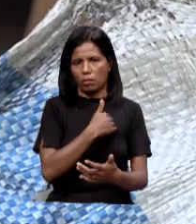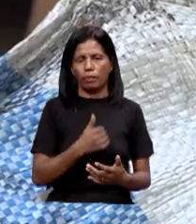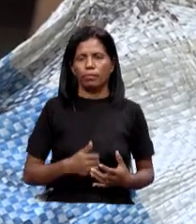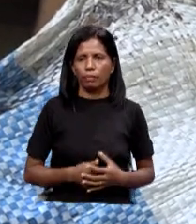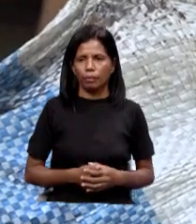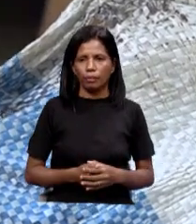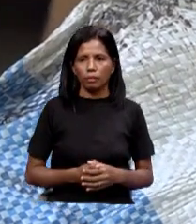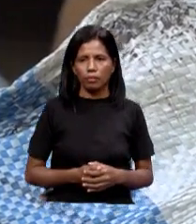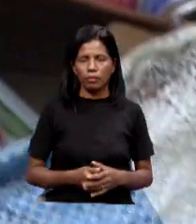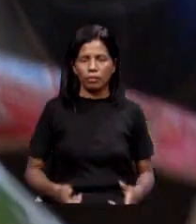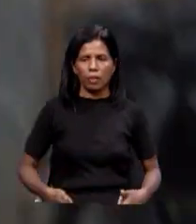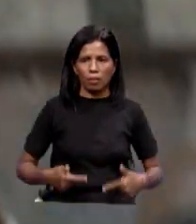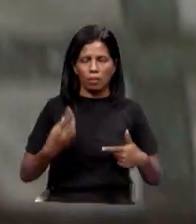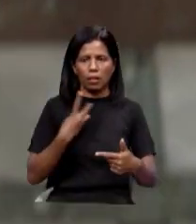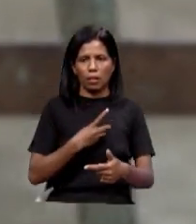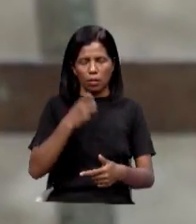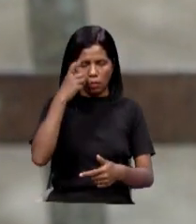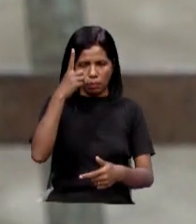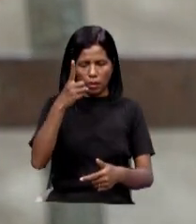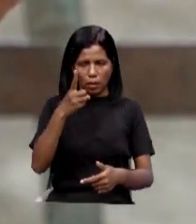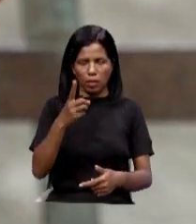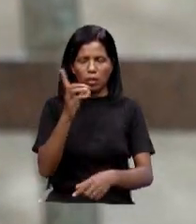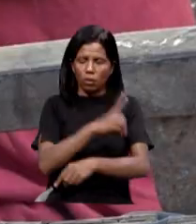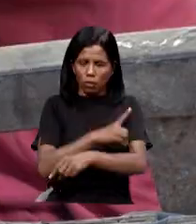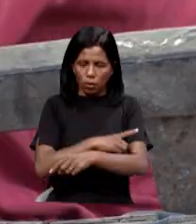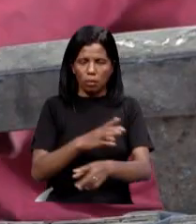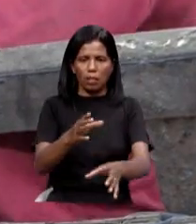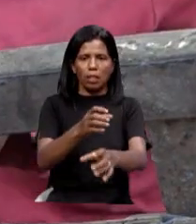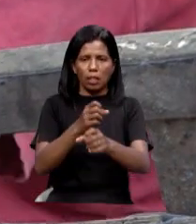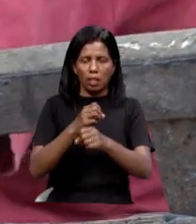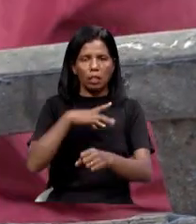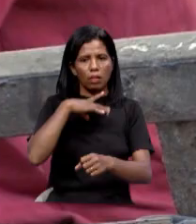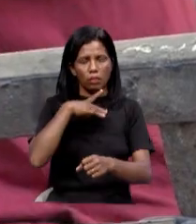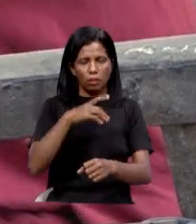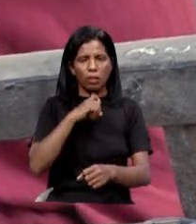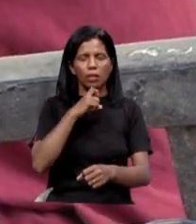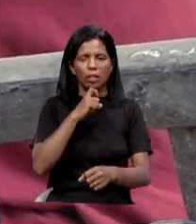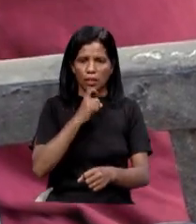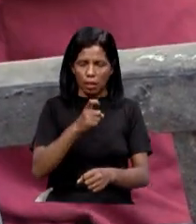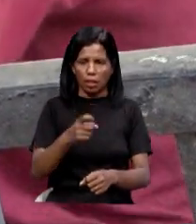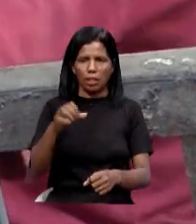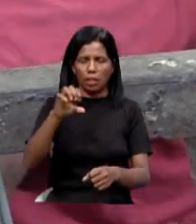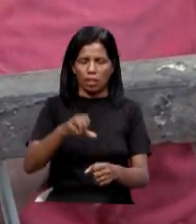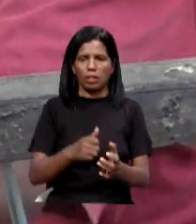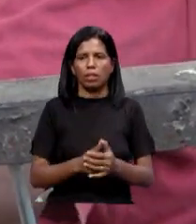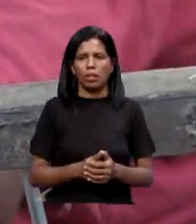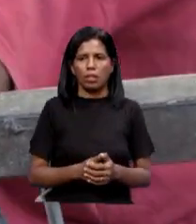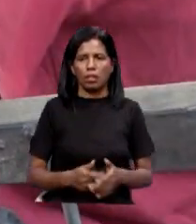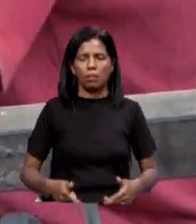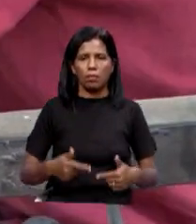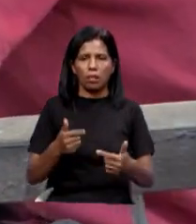nem vendo amores nem está acompanhando o loro nem ele calena especial se né nem estava muito por nem vir ele nem nem o